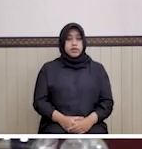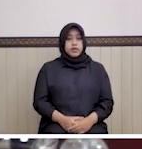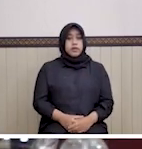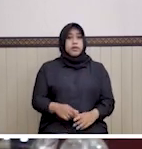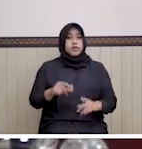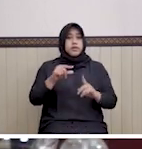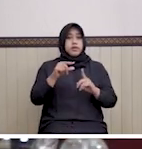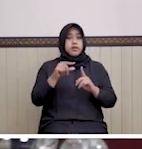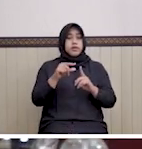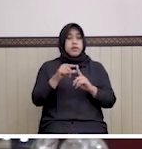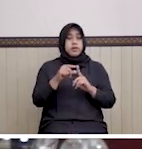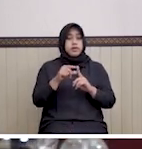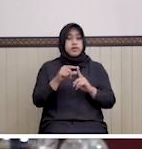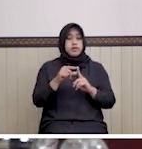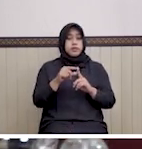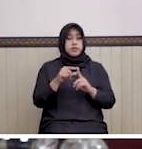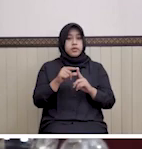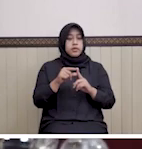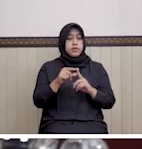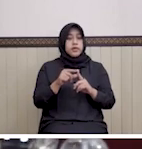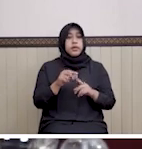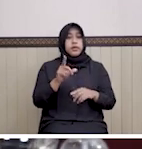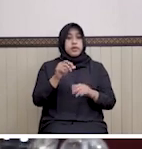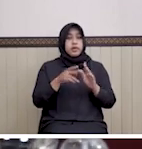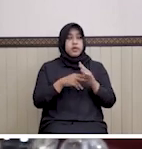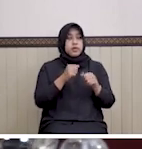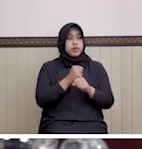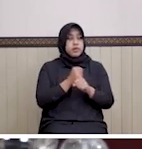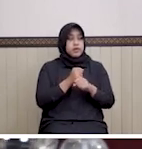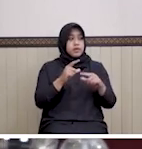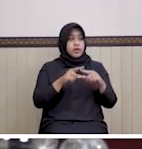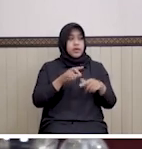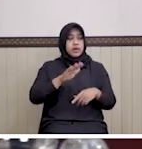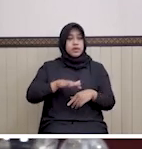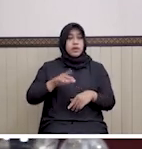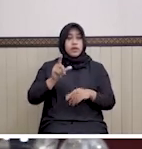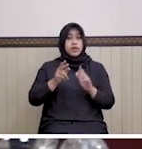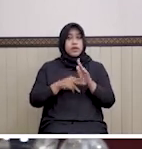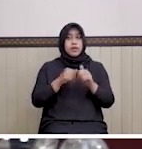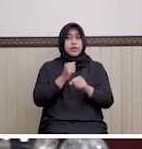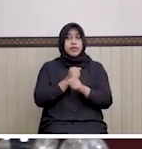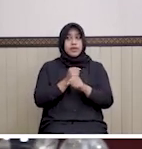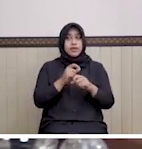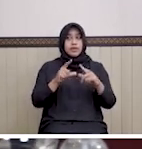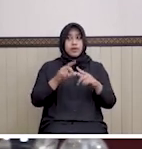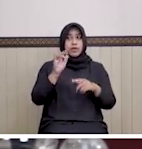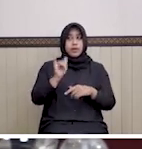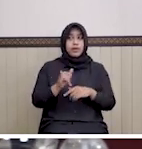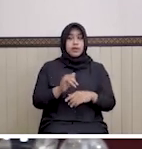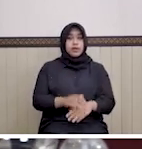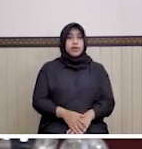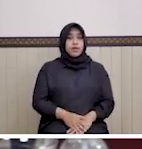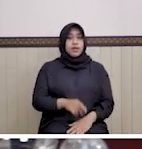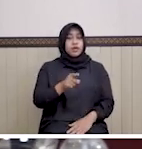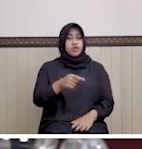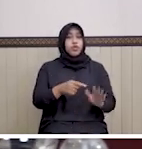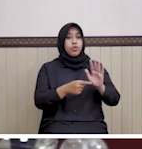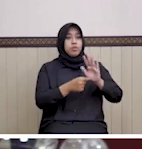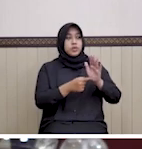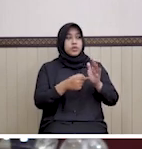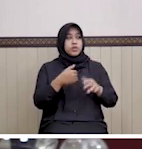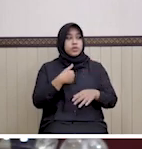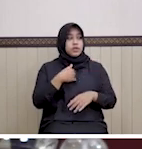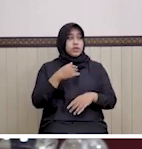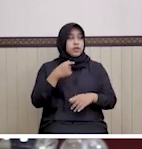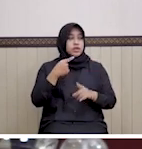pun Pasteur tadi Pak Lingga ya Dek Lingga lah ya tapi jangan Hahaha maksud Saya juga